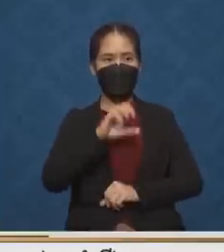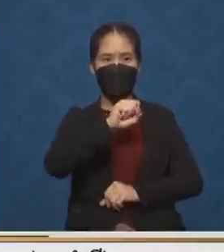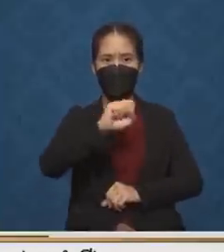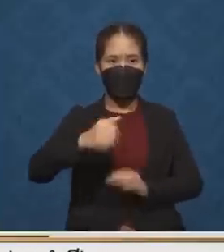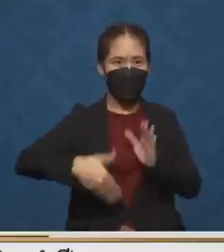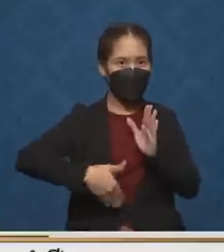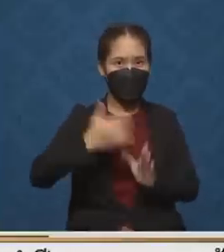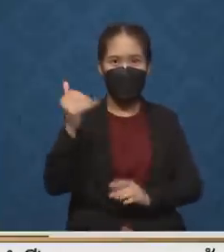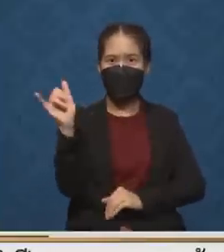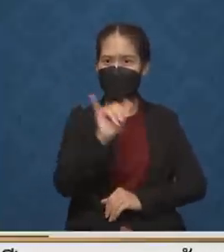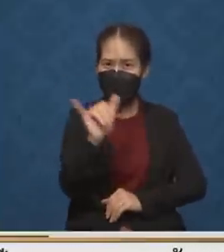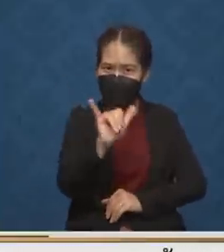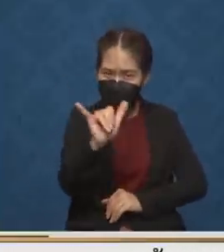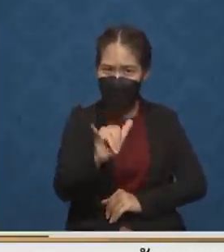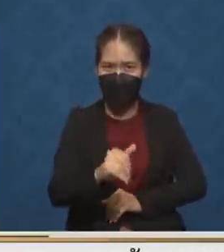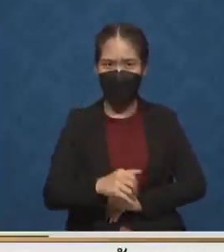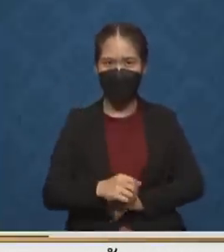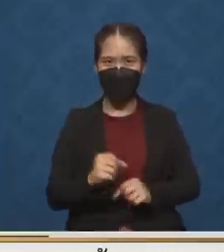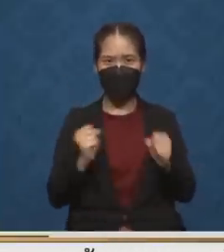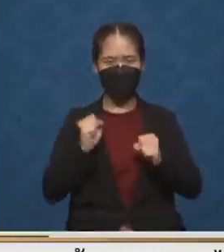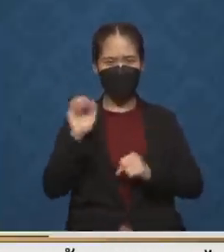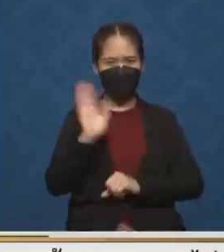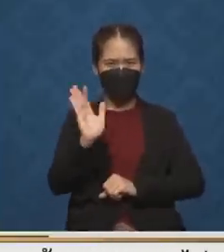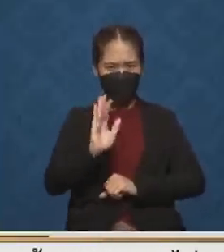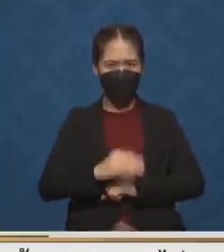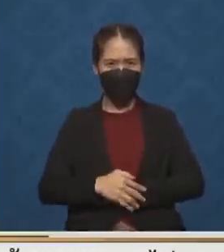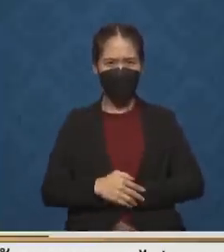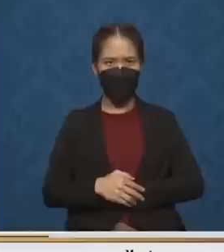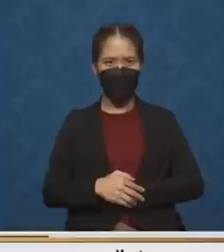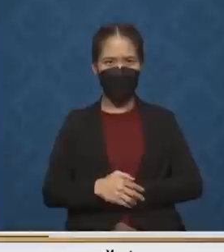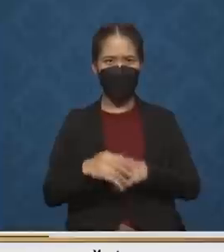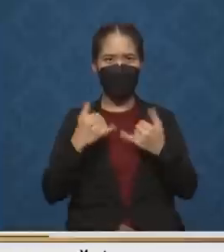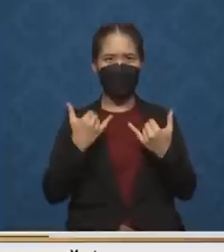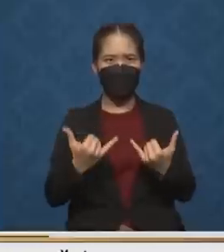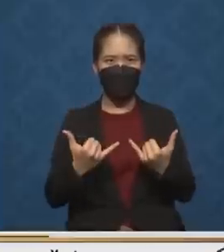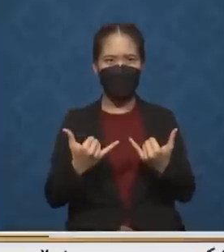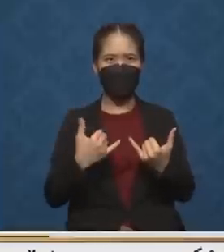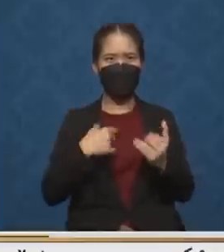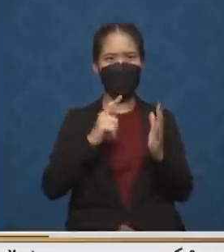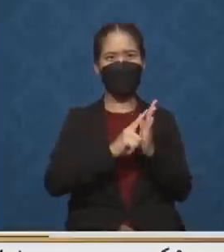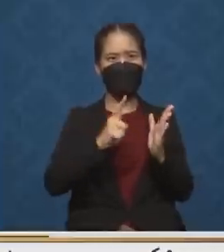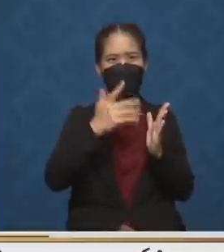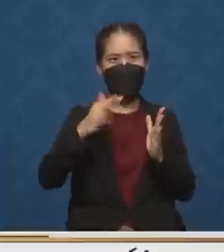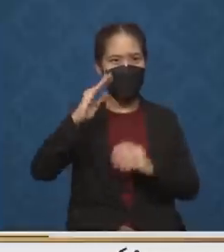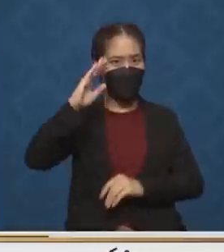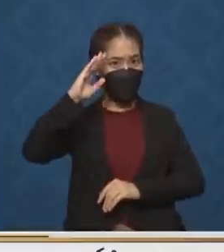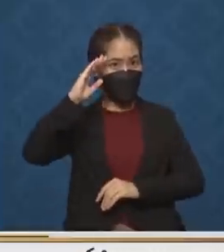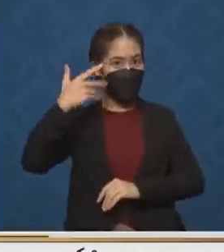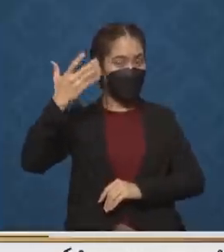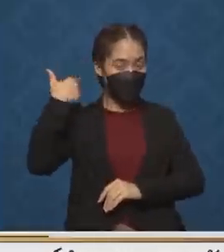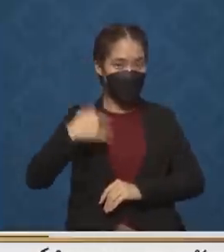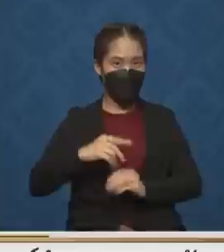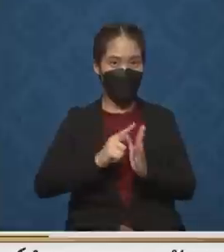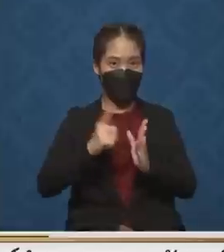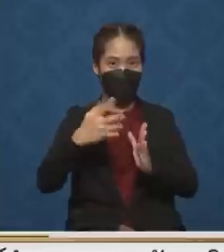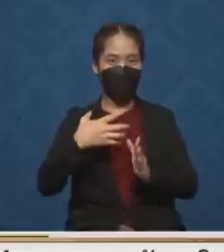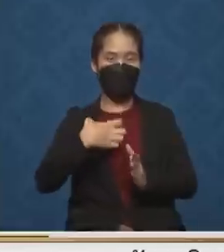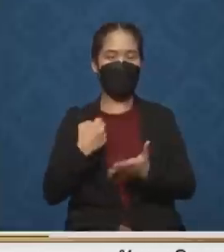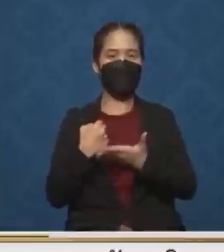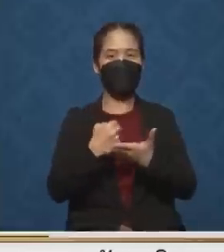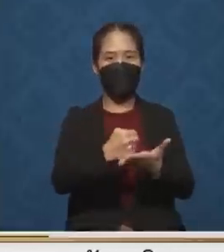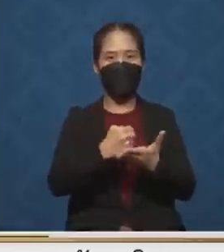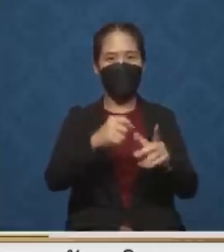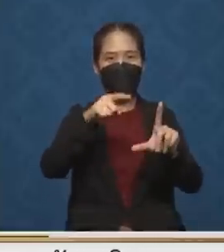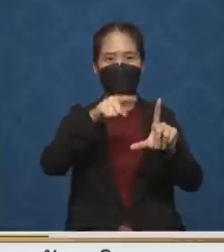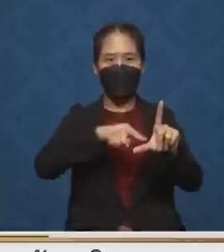เลยอย่าเพิ่งกลัว ยดเพ่งจะนาย ร้อยลาออกแล้วด้วยมาช่วยงานภักทอนาคตให่จมาถ